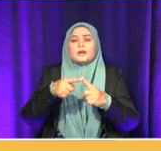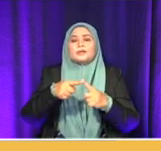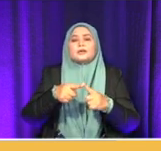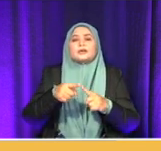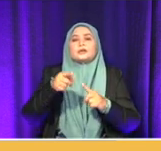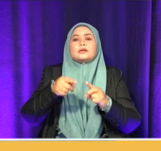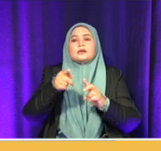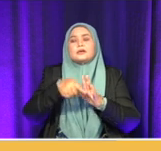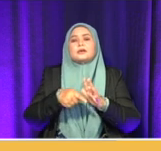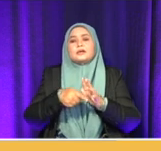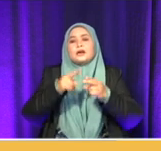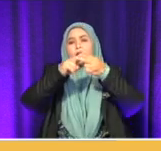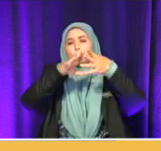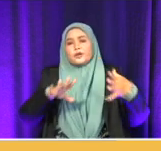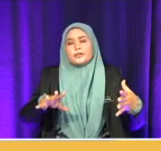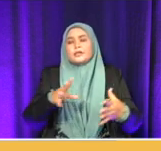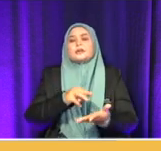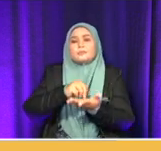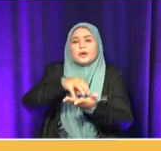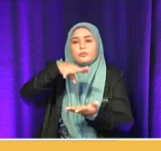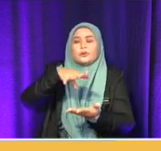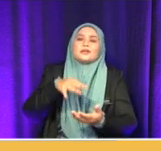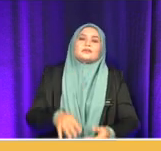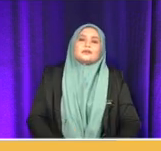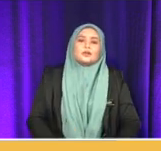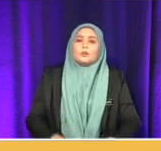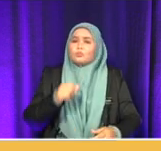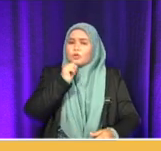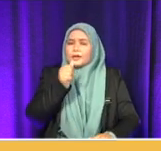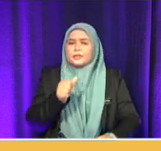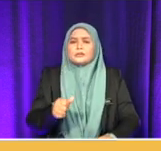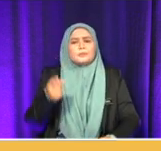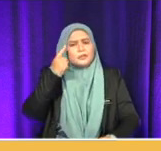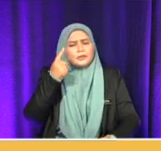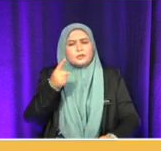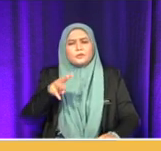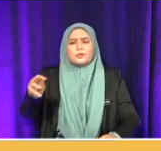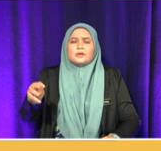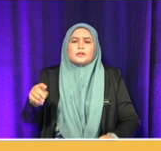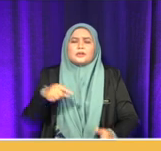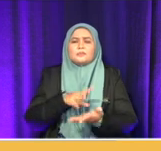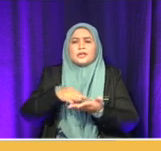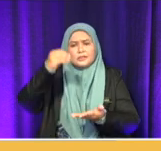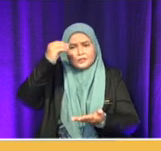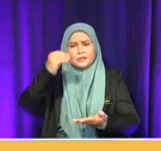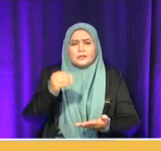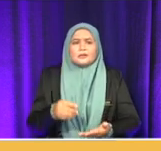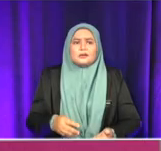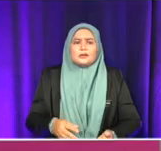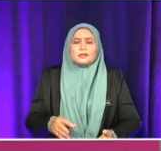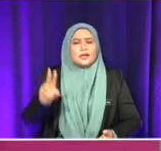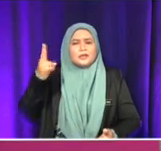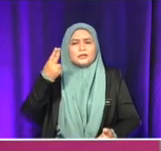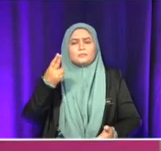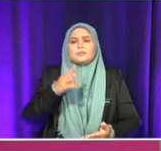keharmonian dan juga kemakmuran bukan semata-mata murid-murid ini mereka belajar dan hanya